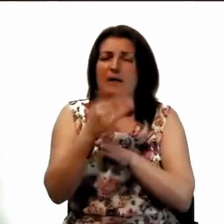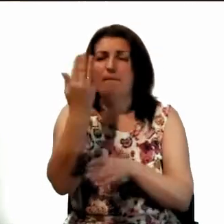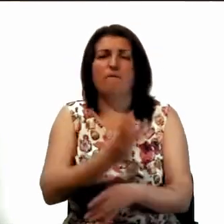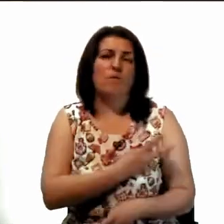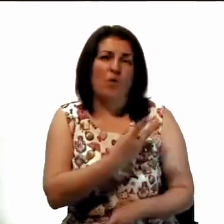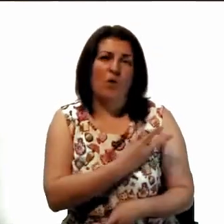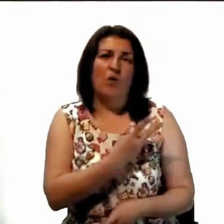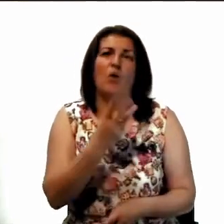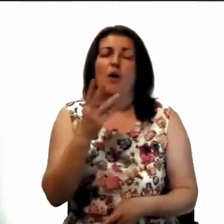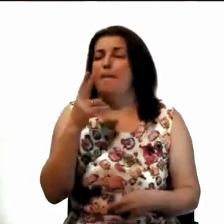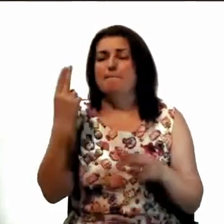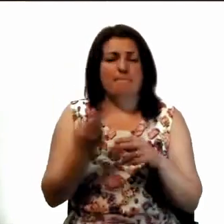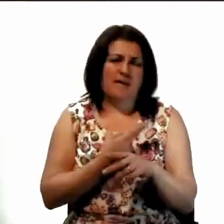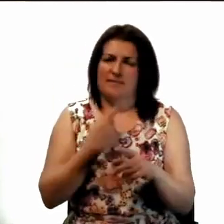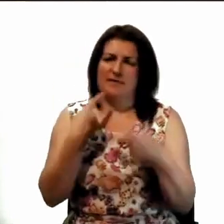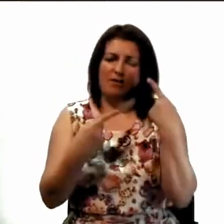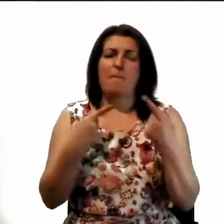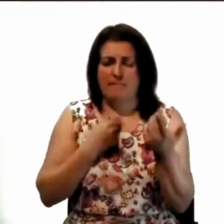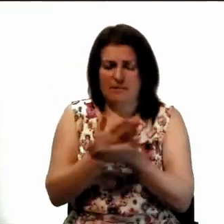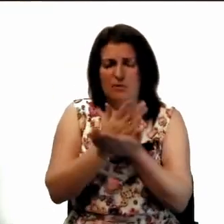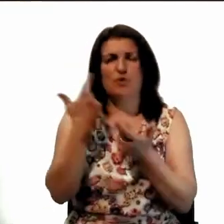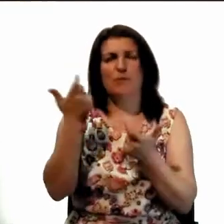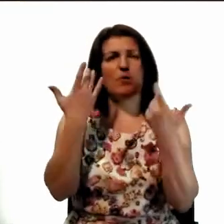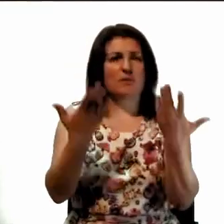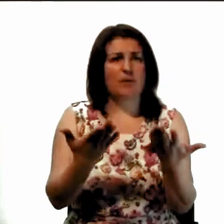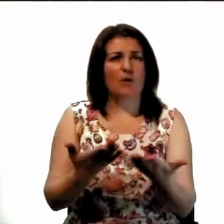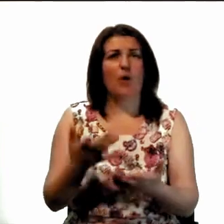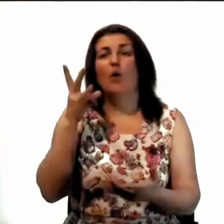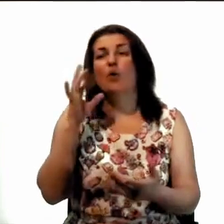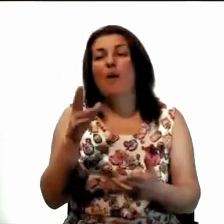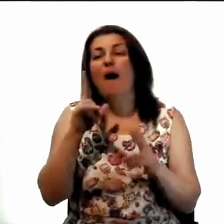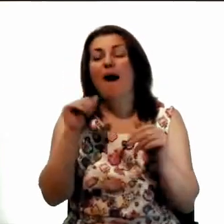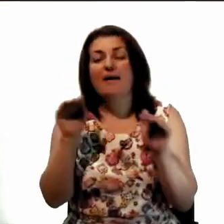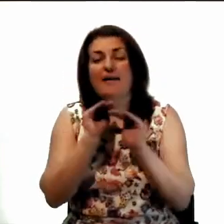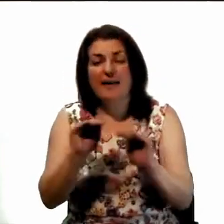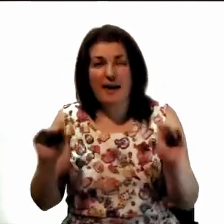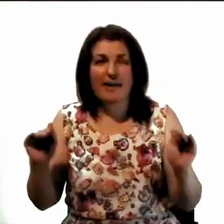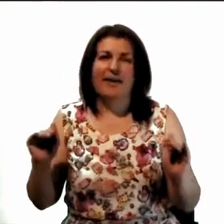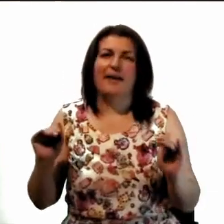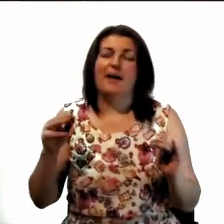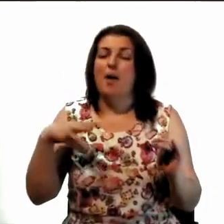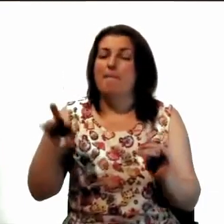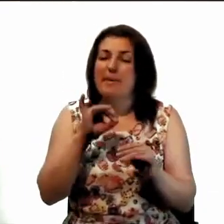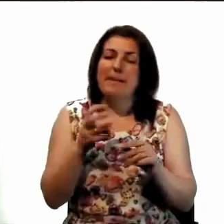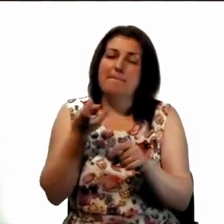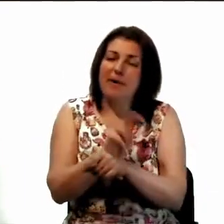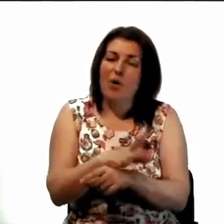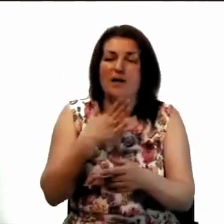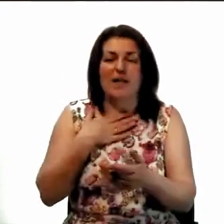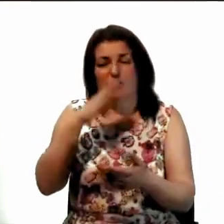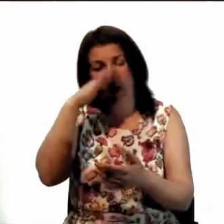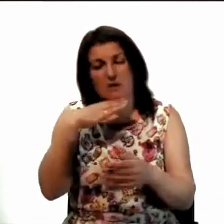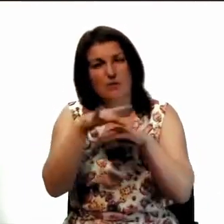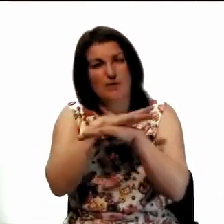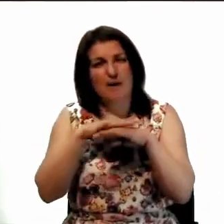волю. Безоговорочно мы служим Господу. Но как дети мы приходим к нашему Отцу